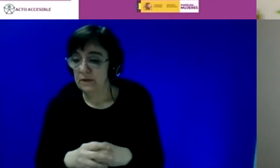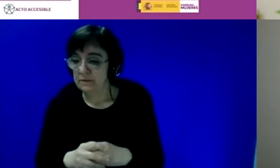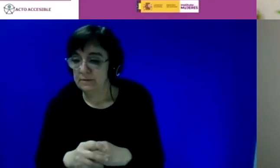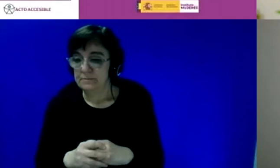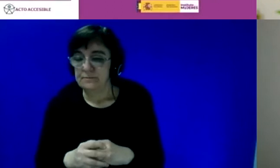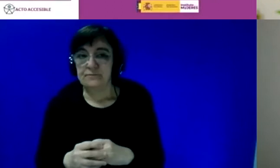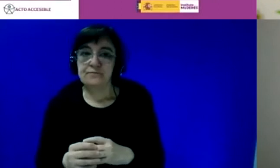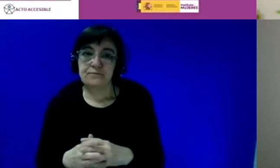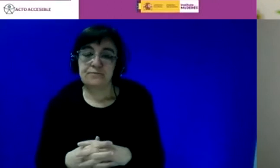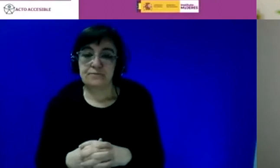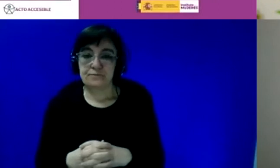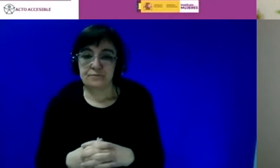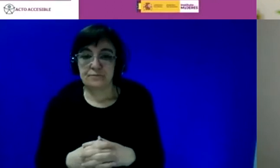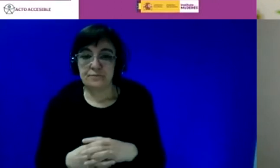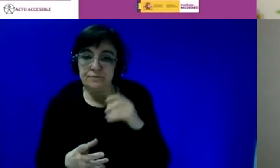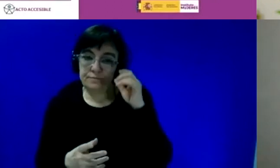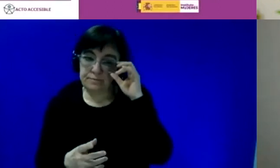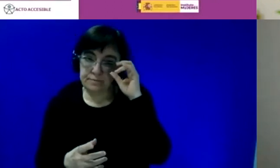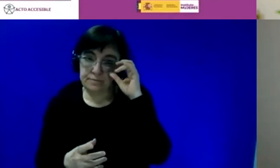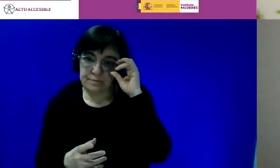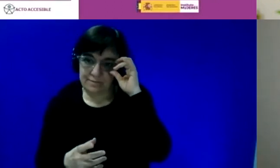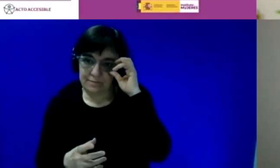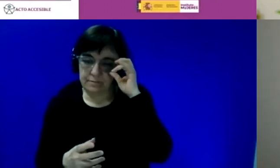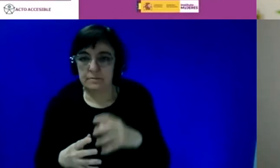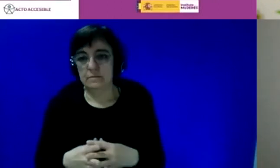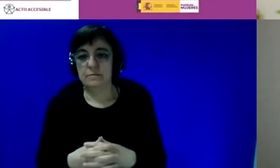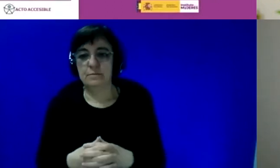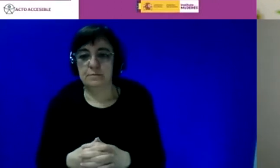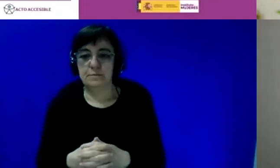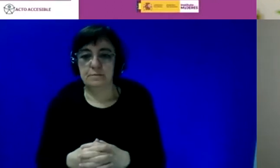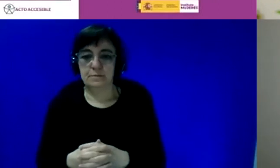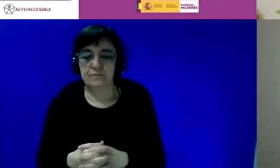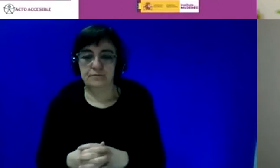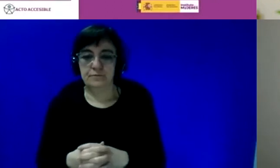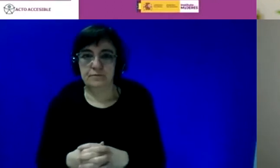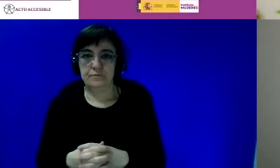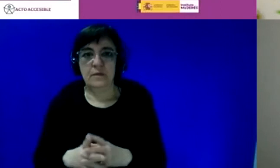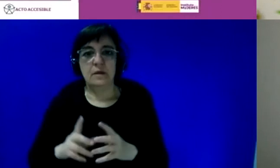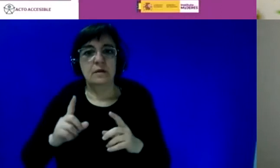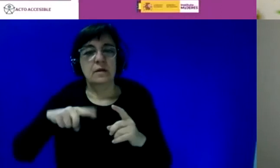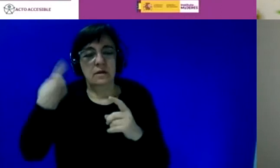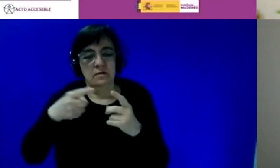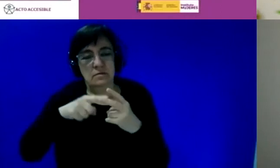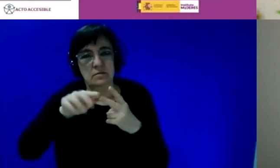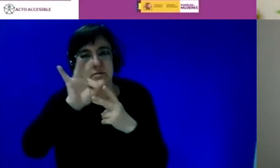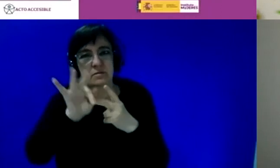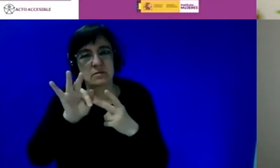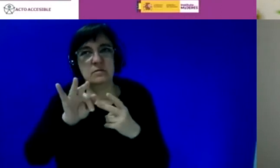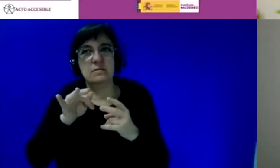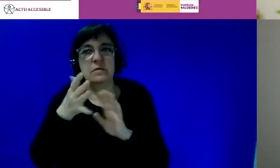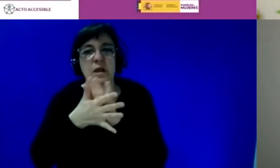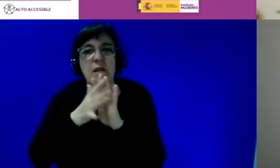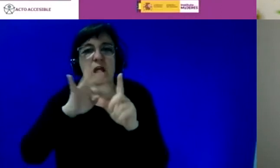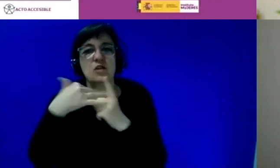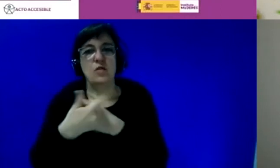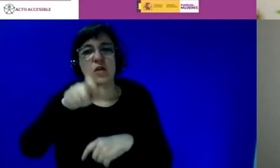які тимчасово окуповані. And I will also speak about the situation of people who have stayed in the